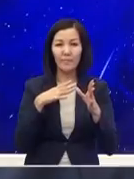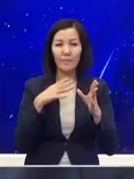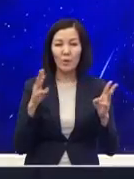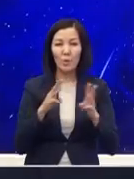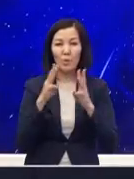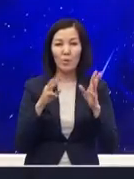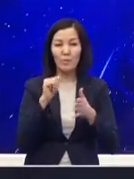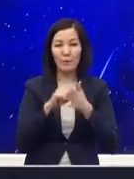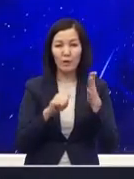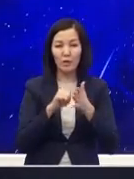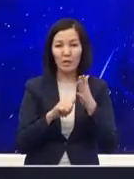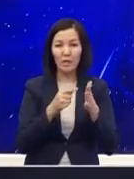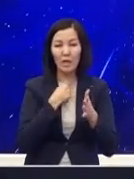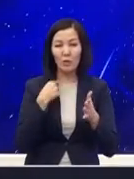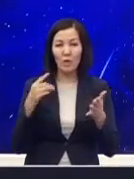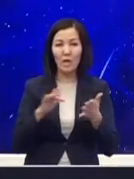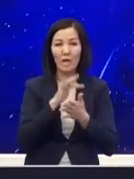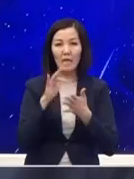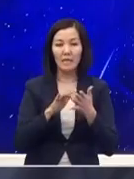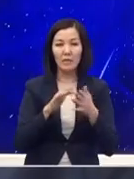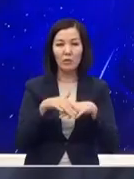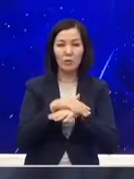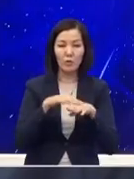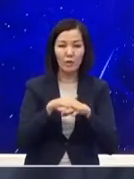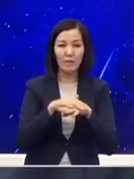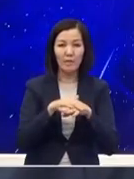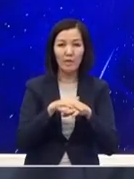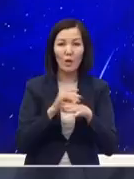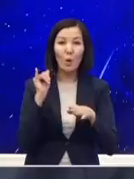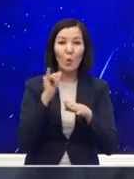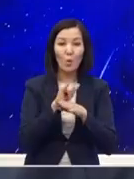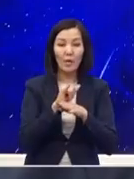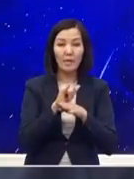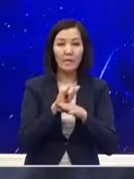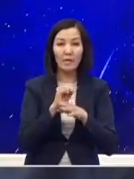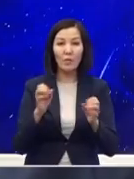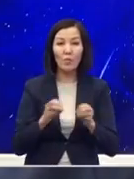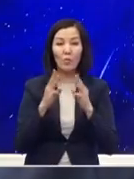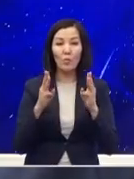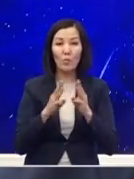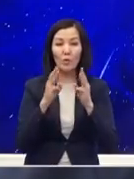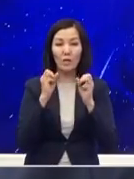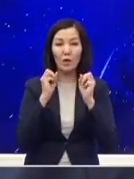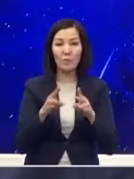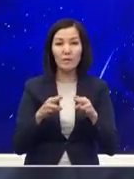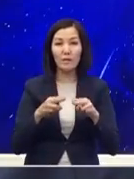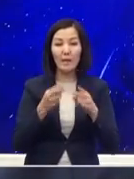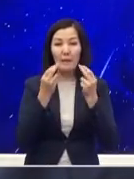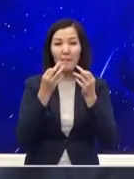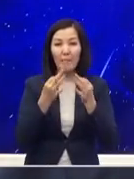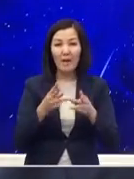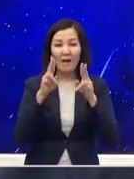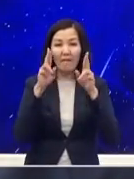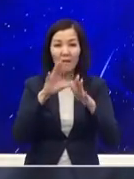жагдайы. Талдырган каласынын тургундары мен коноктарына өрт каупсуздугун карапайым эрежелерин